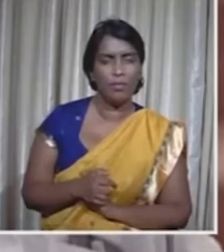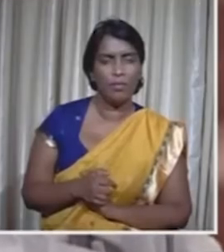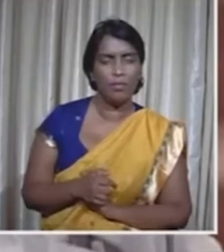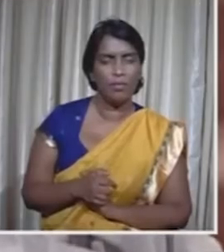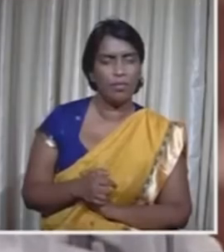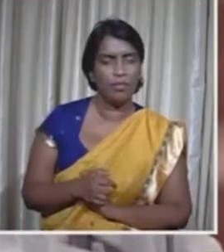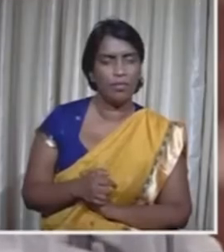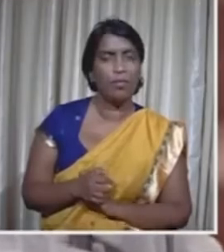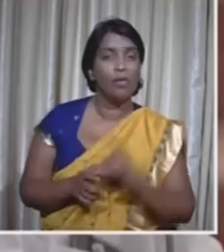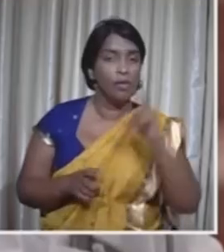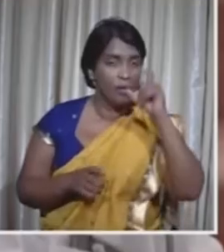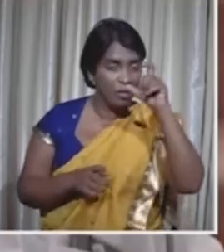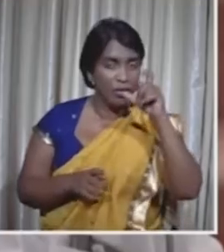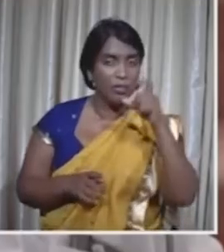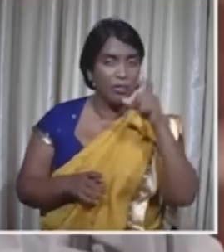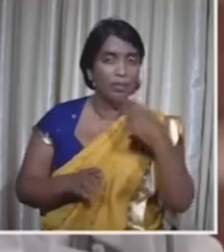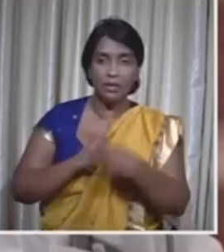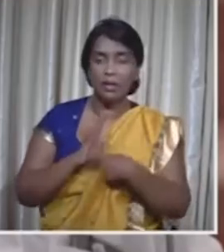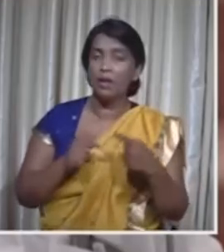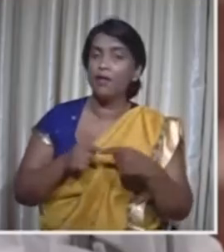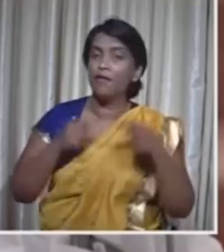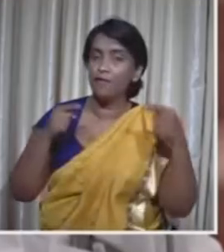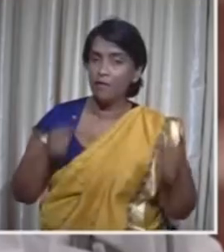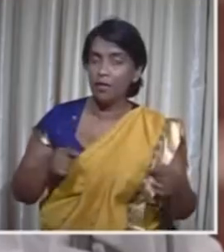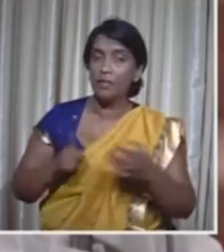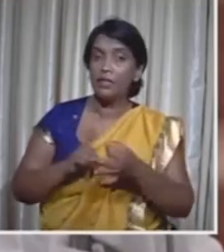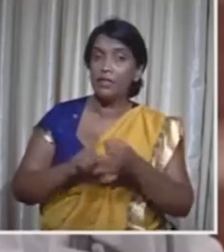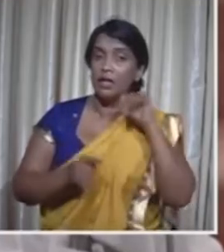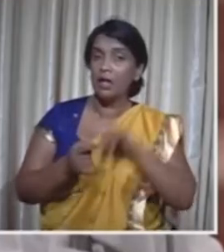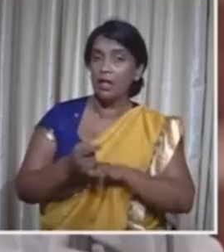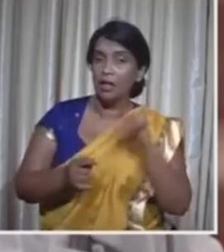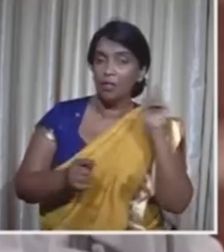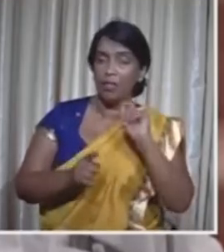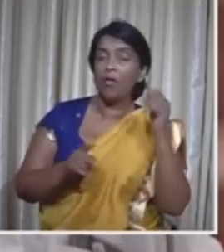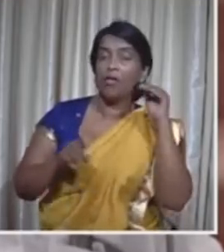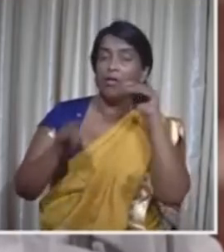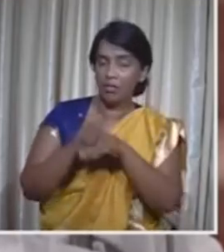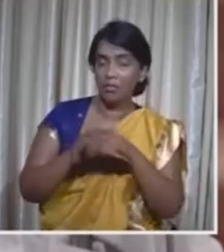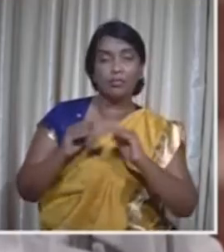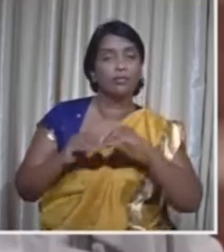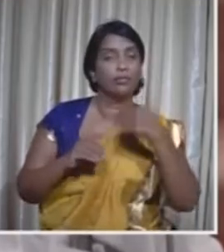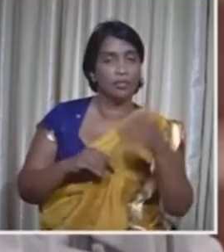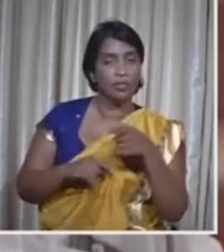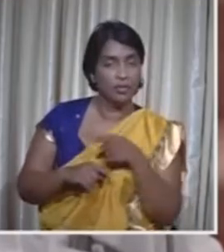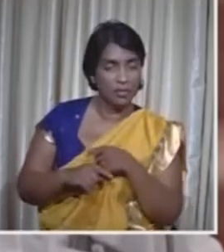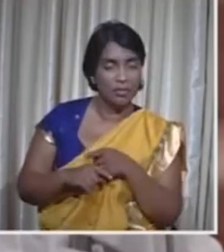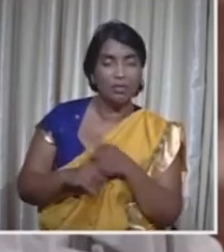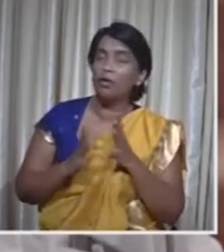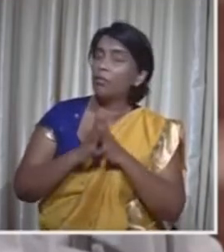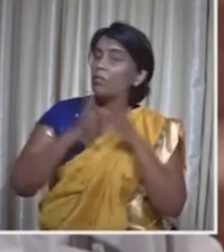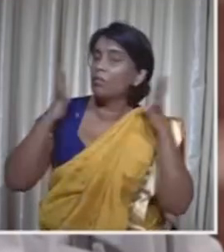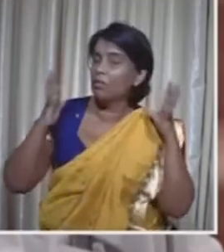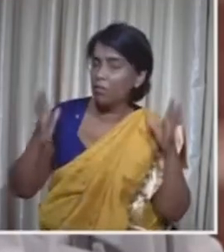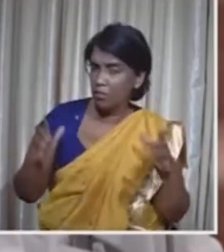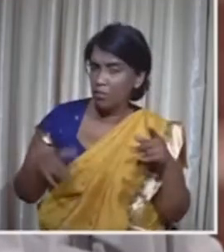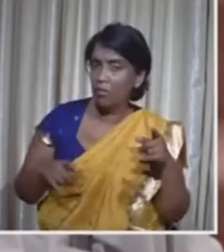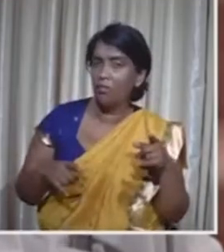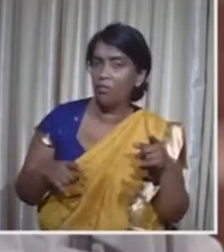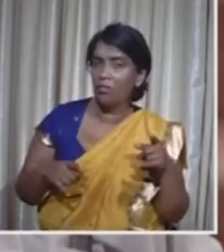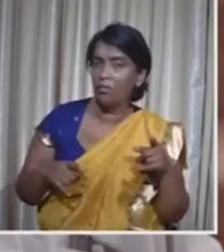முன்னாலே பல்லாயிரக்கணக்கான மக்களை கொண்டு ஒரு பெரிய போராட்டத்தை முன்னெடுத்திருந்தார்கள். அவ்வாறு போராட்டம் முன்னெடுக்கப்படுகிற பொழுது சிங்கள